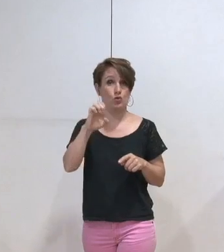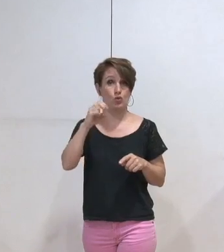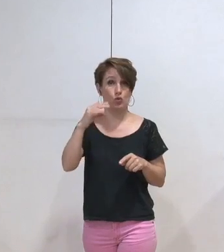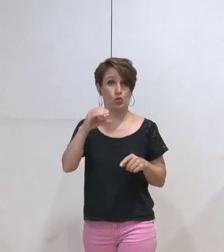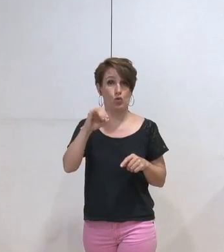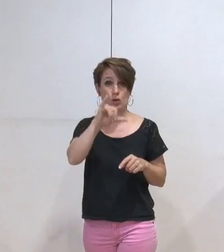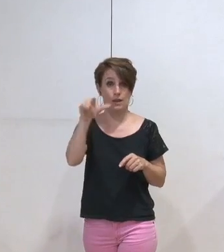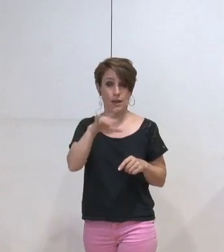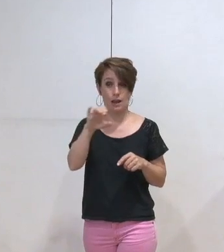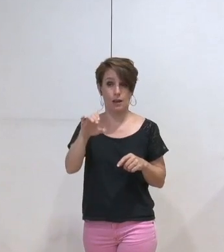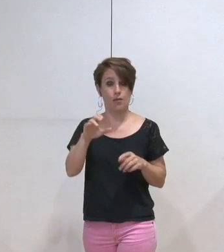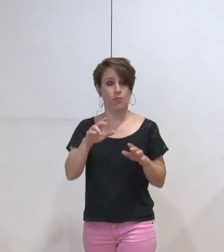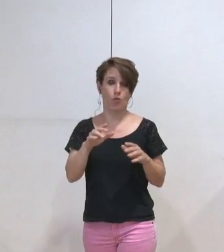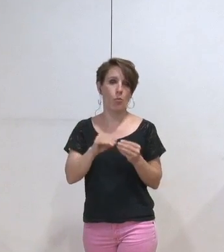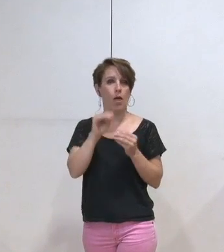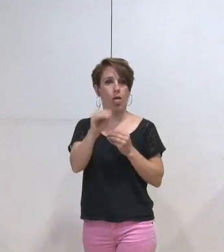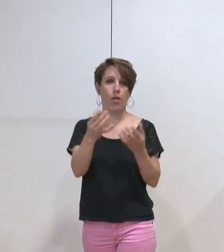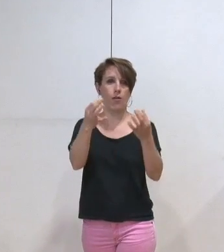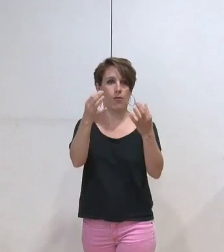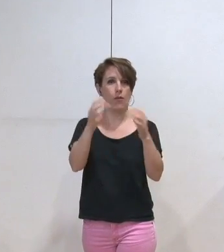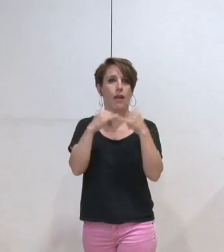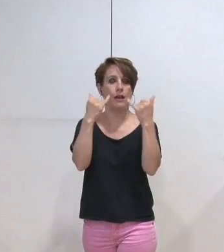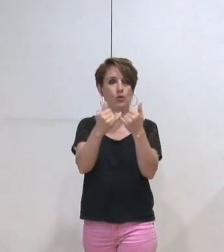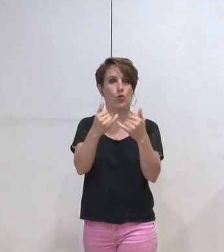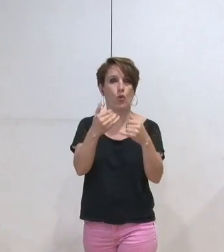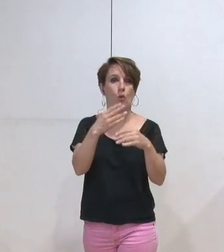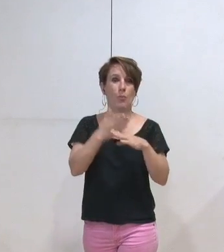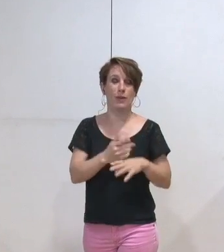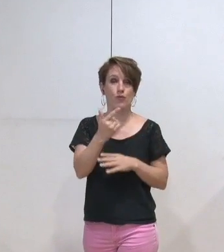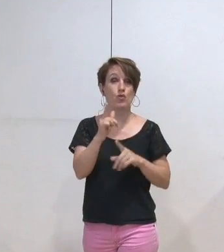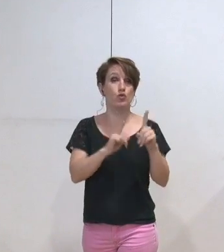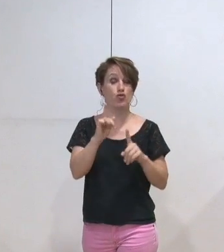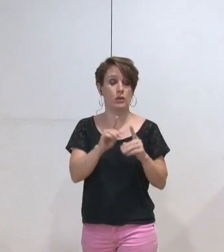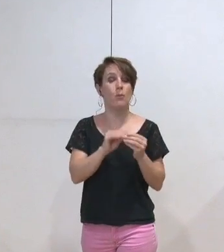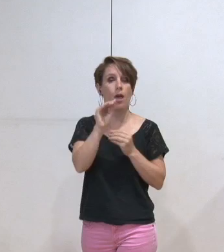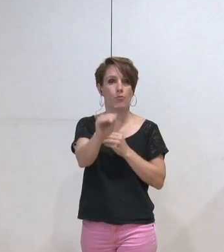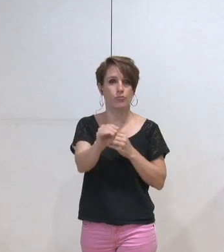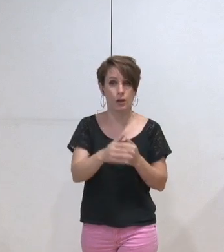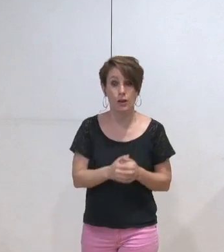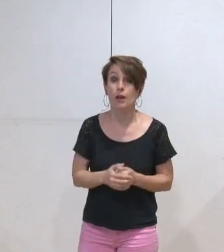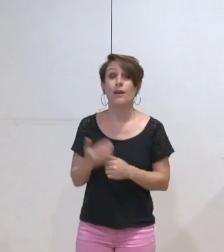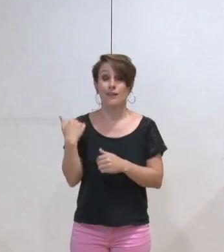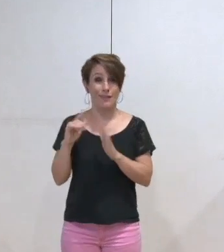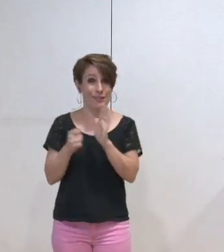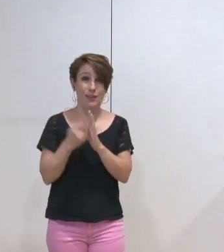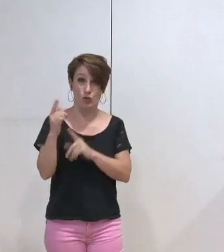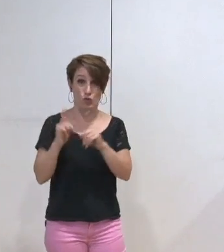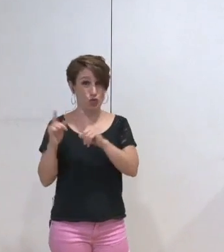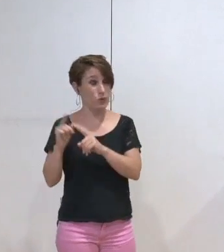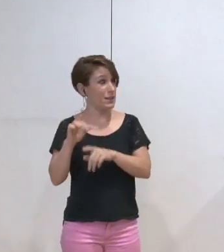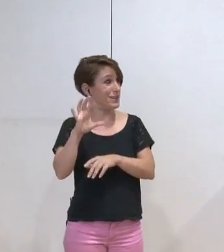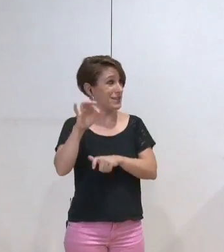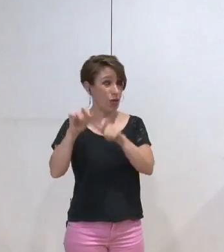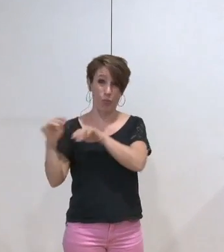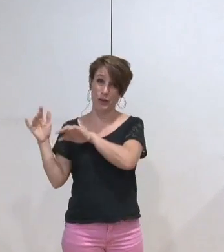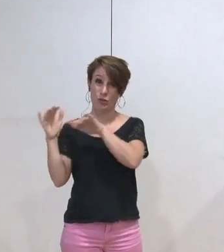ferait-être la la contestation le 2 juillet à 14h une 50antaine de personnes étaient présentes rub bouchailler ce